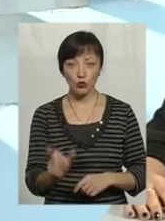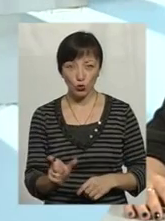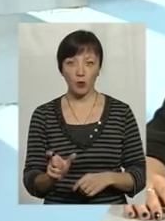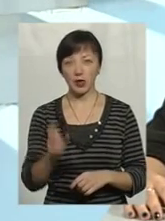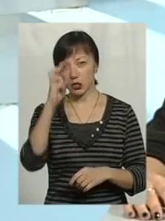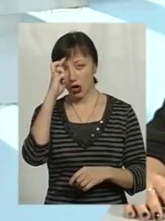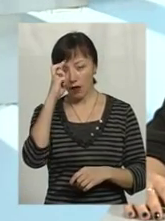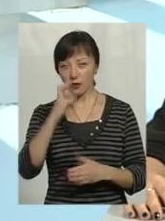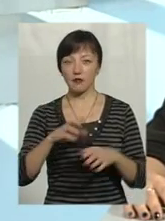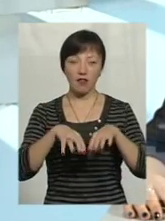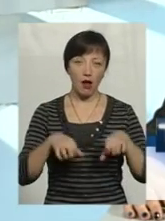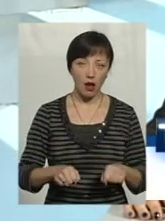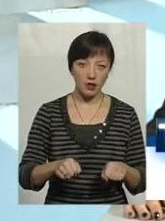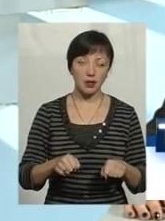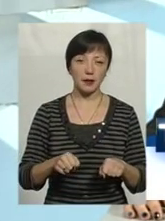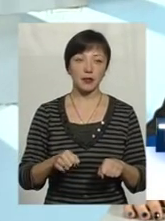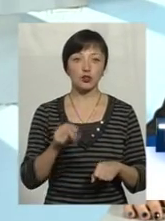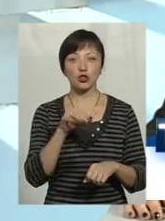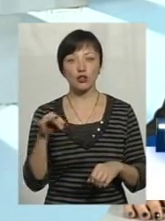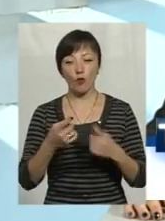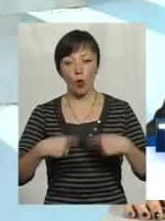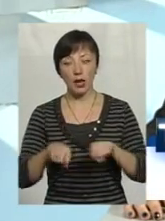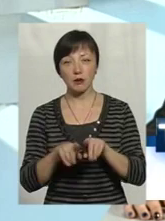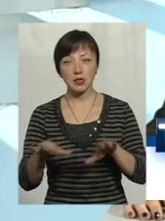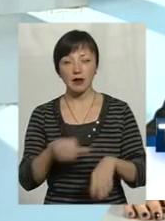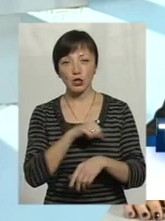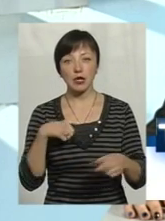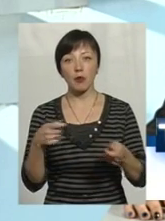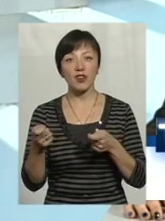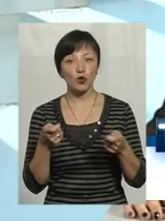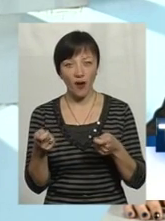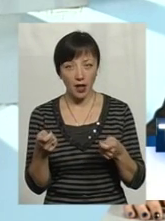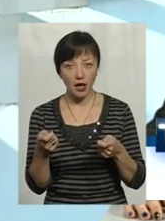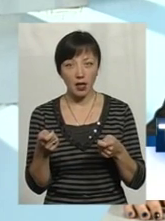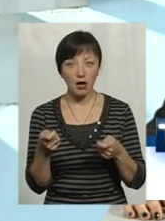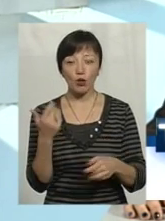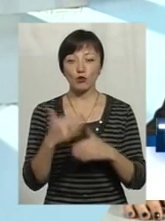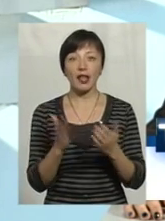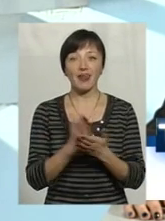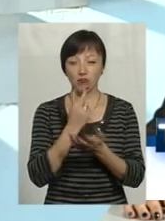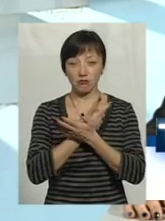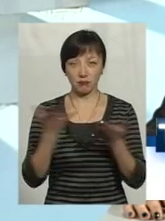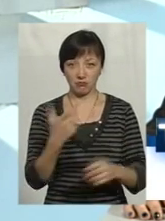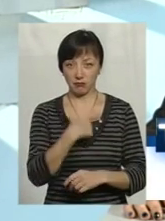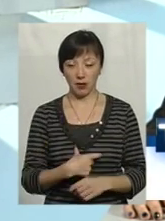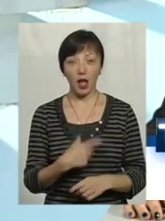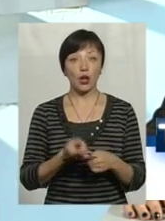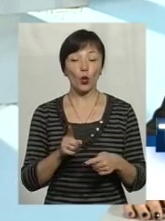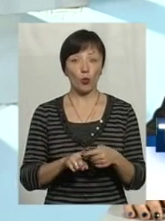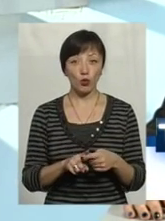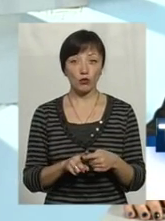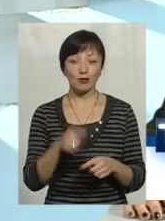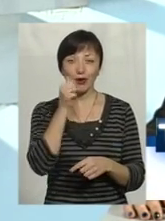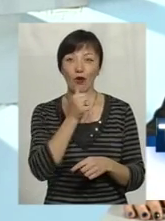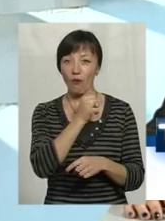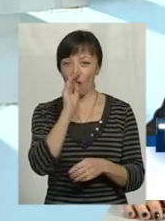в державній владі чи в органах місцевого самоврядування, вона вже є публічною. І тому